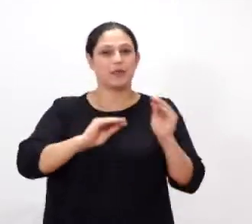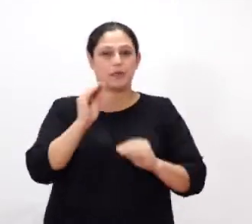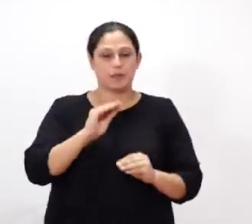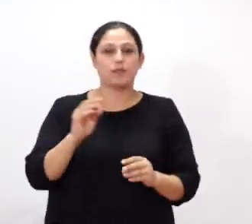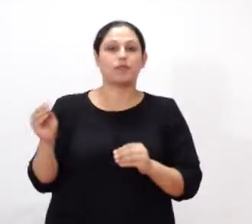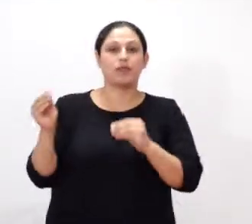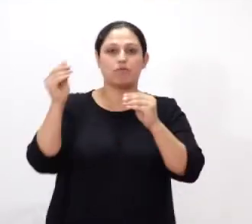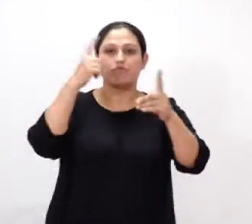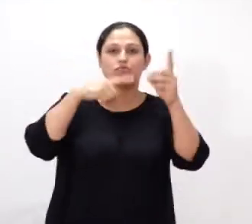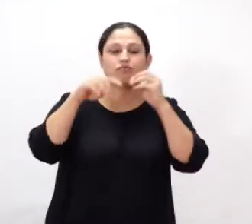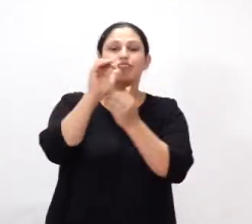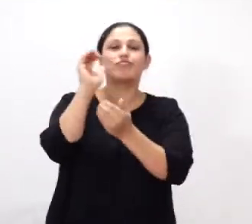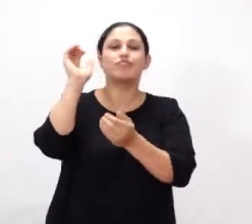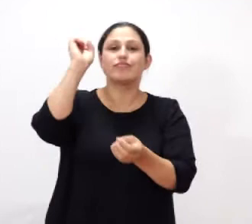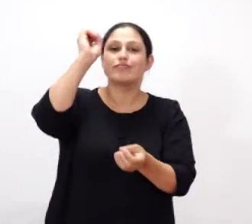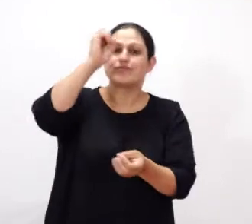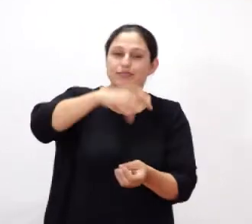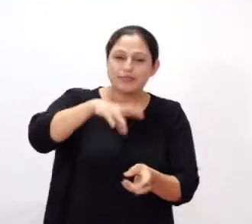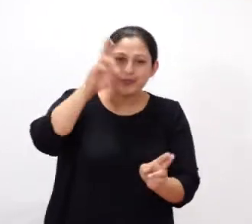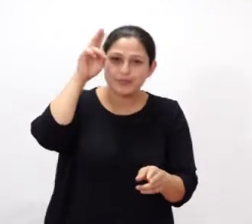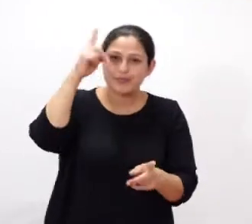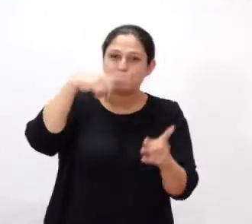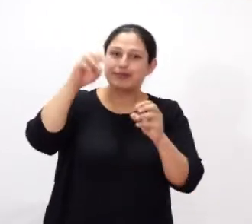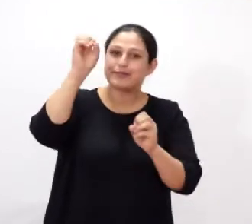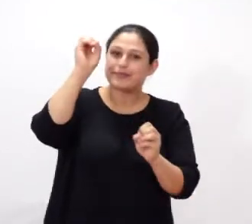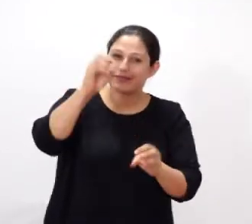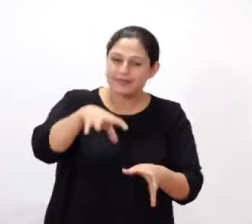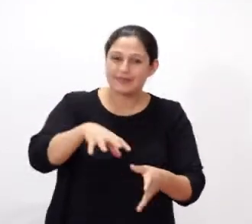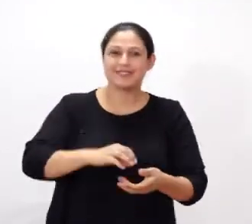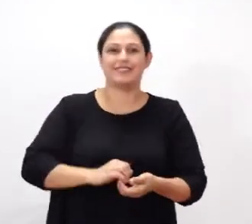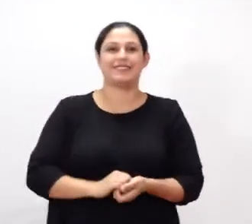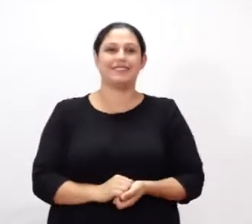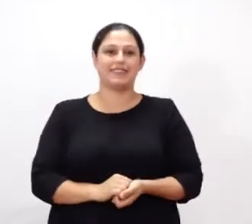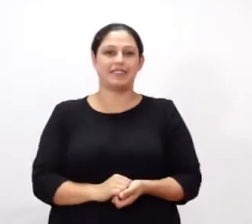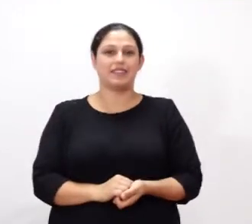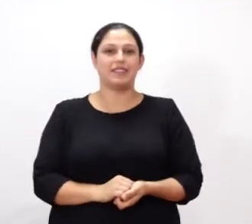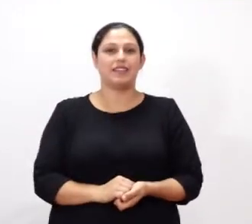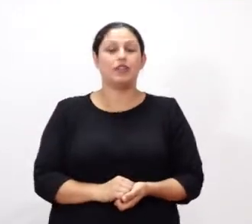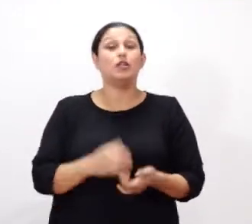هم گیر حاضر خوش انا